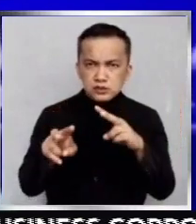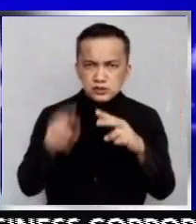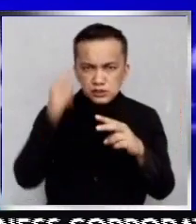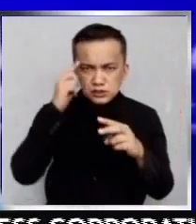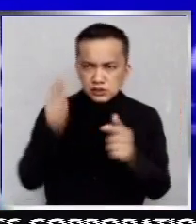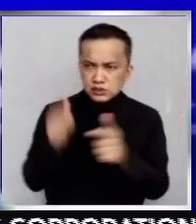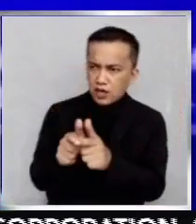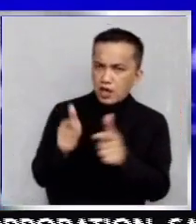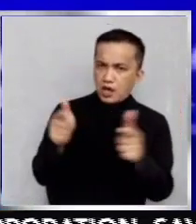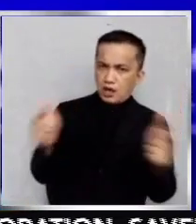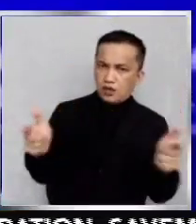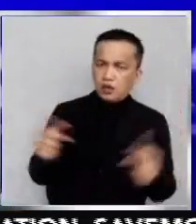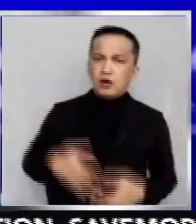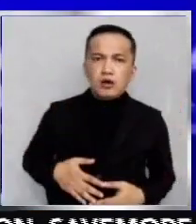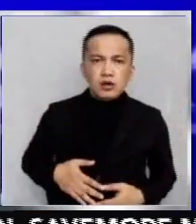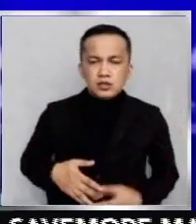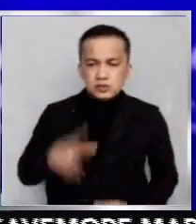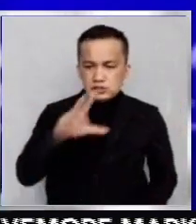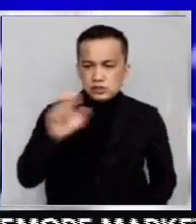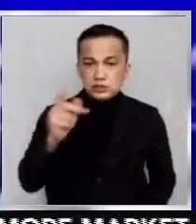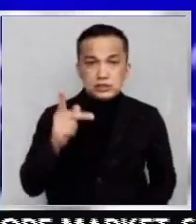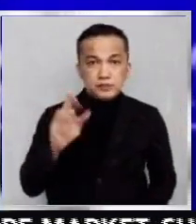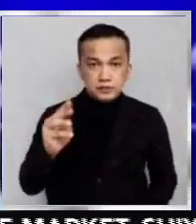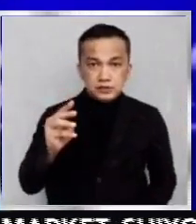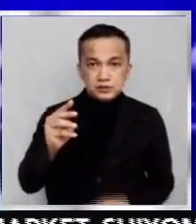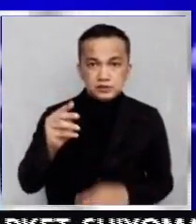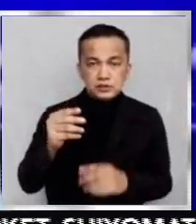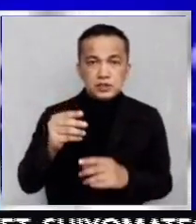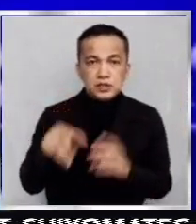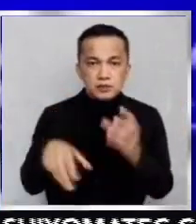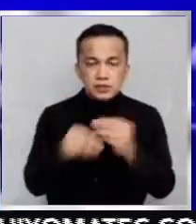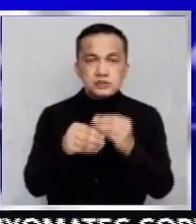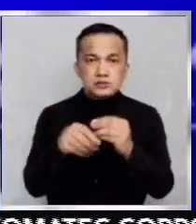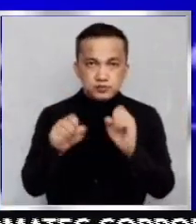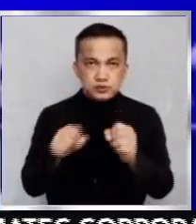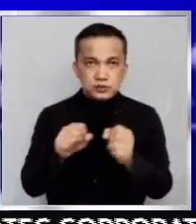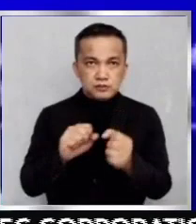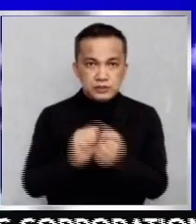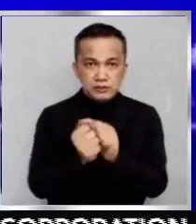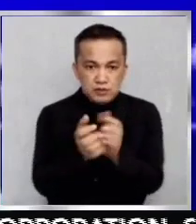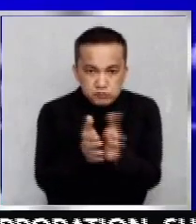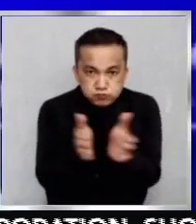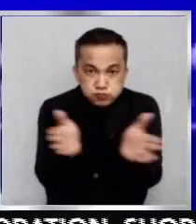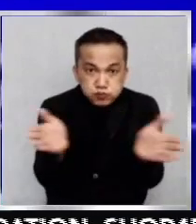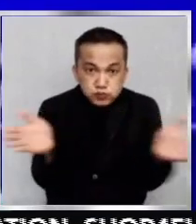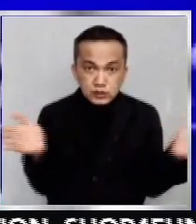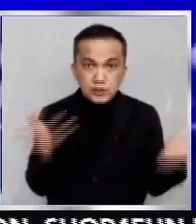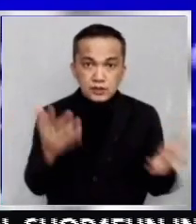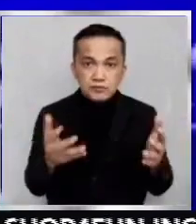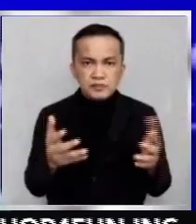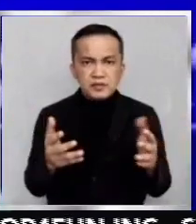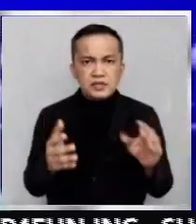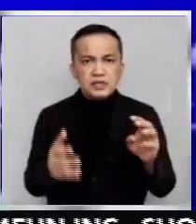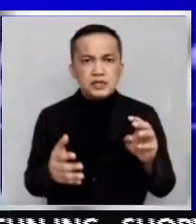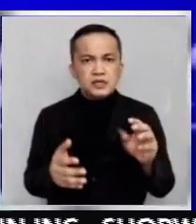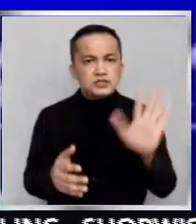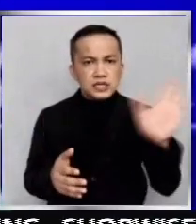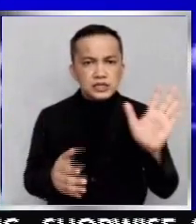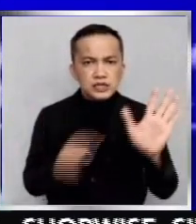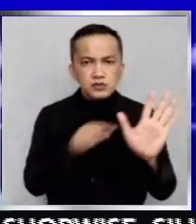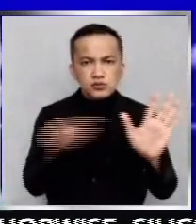lang 300 km plus na radius at pwede pang maging mas malawak, possibly by Sunday or Monday, may mga ilang area